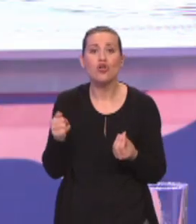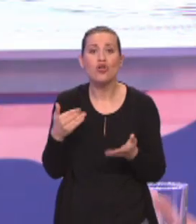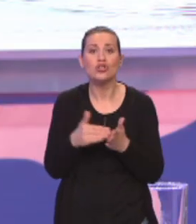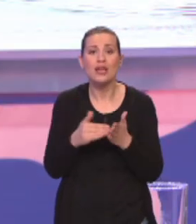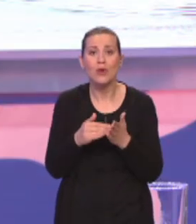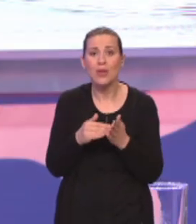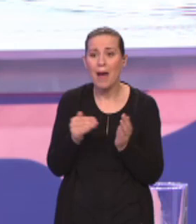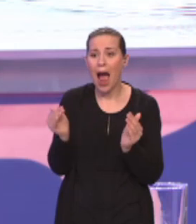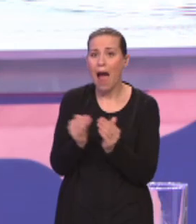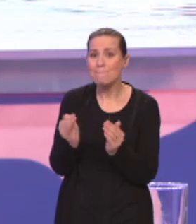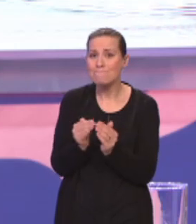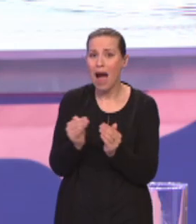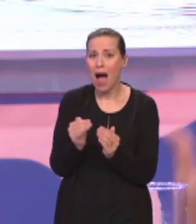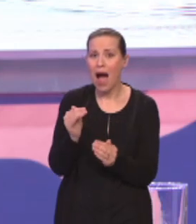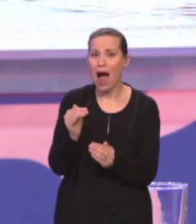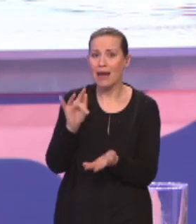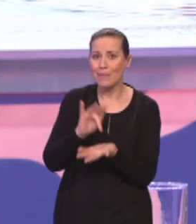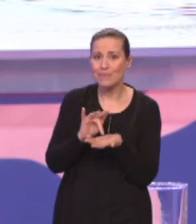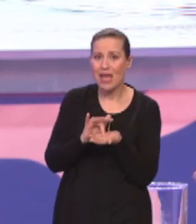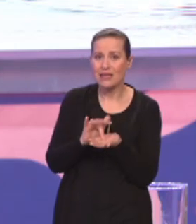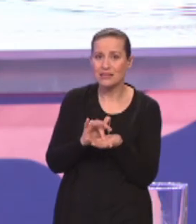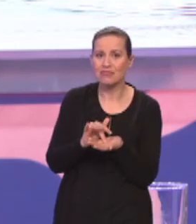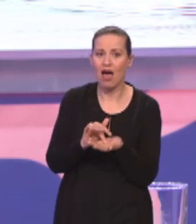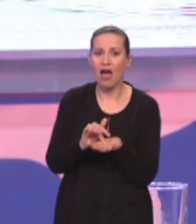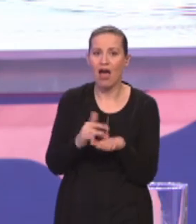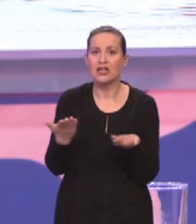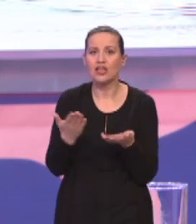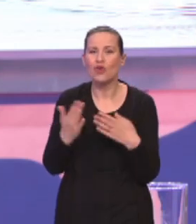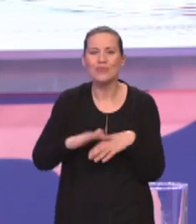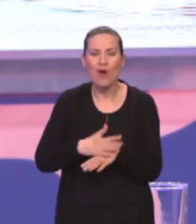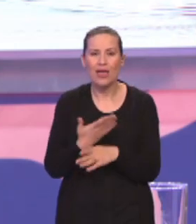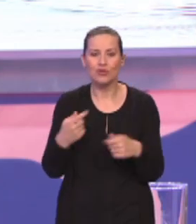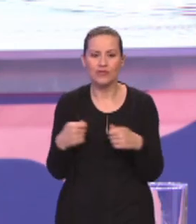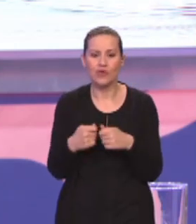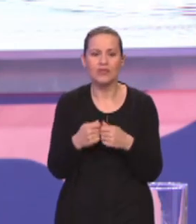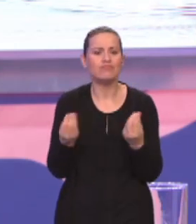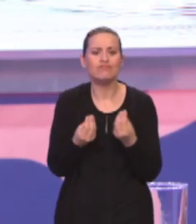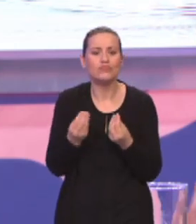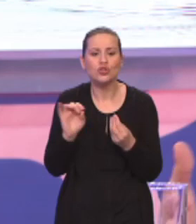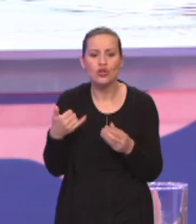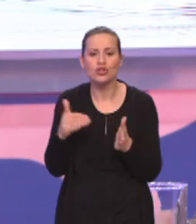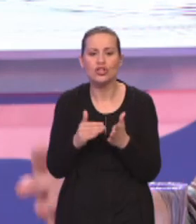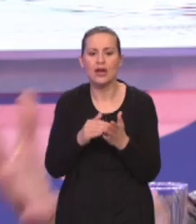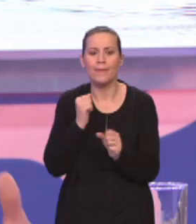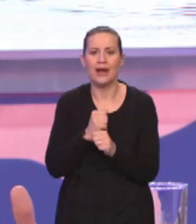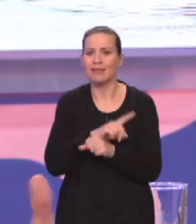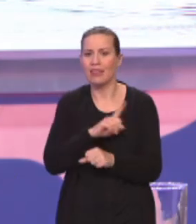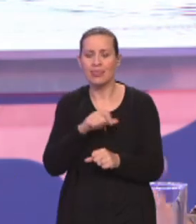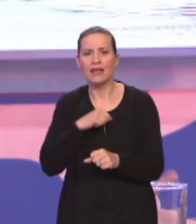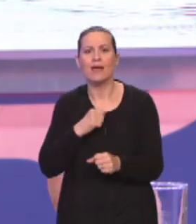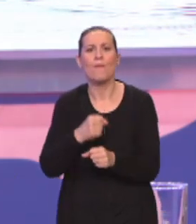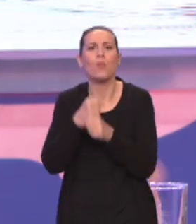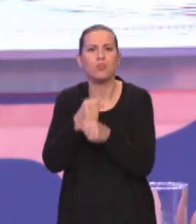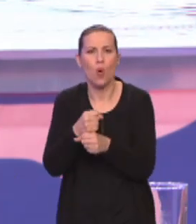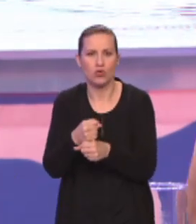tim manjim mjestima, pogotovo u mjestima za koje smo emotivno vezani, što bi još trebalo odraditi? Ne samo dati podršku,